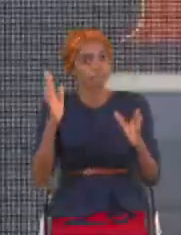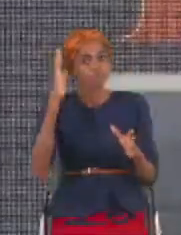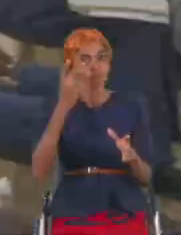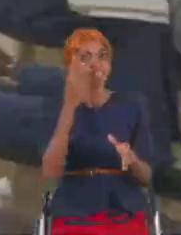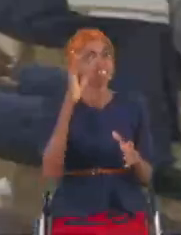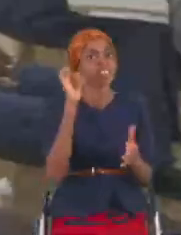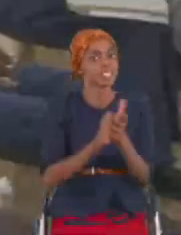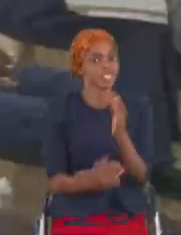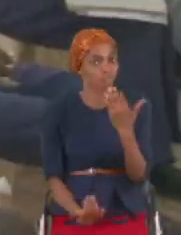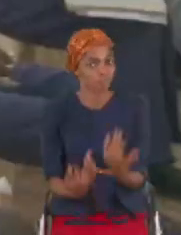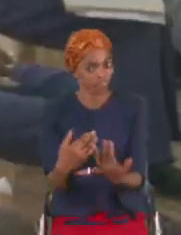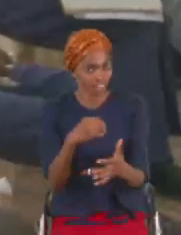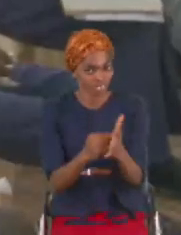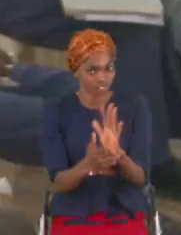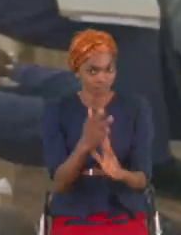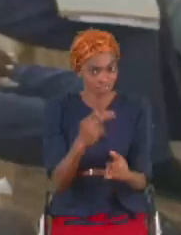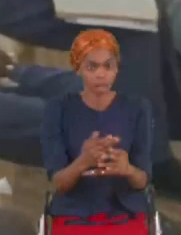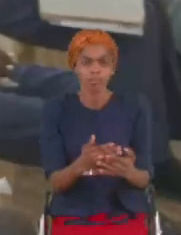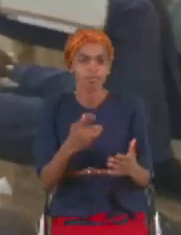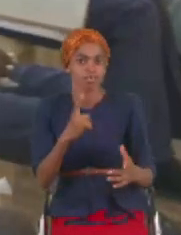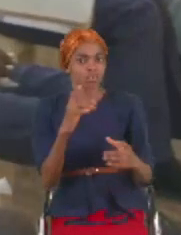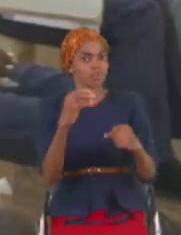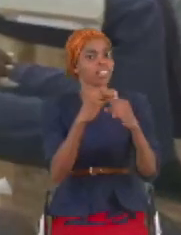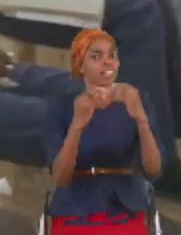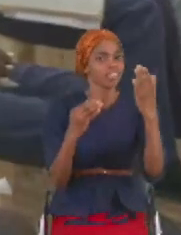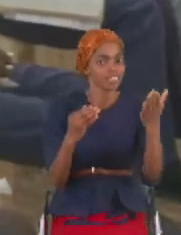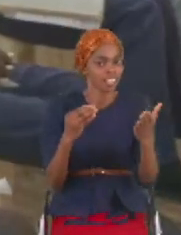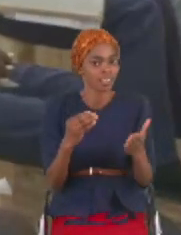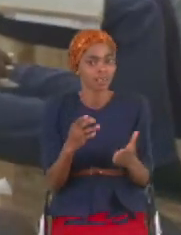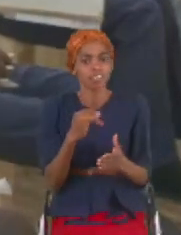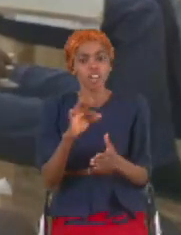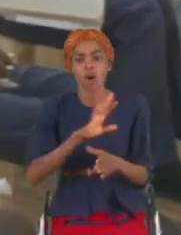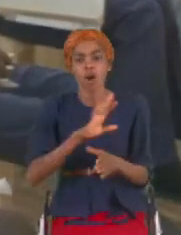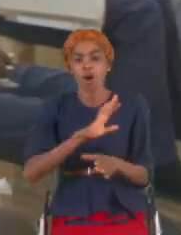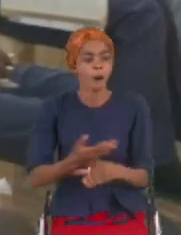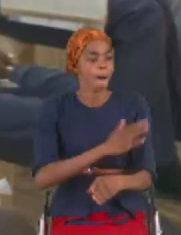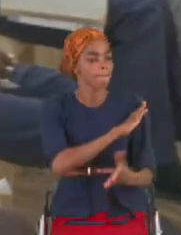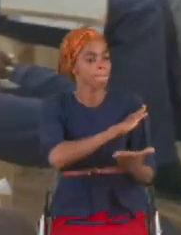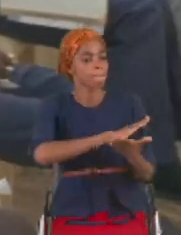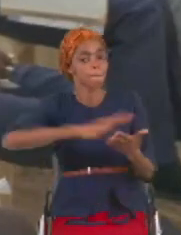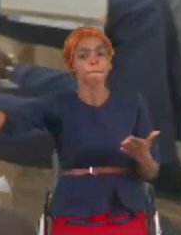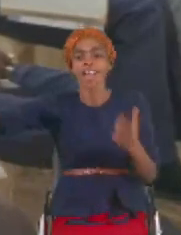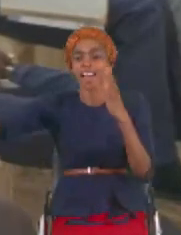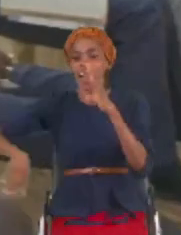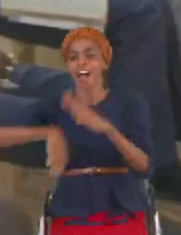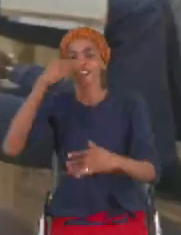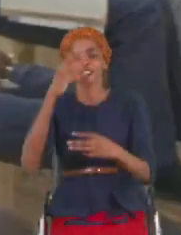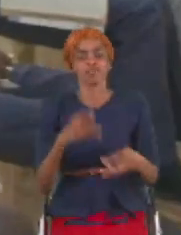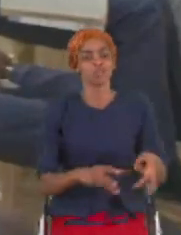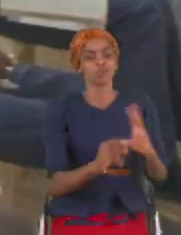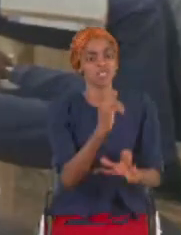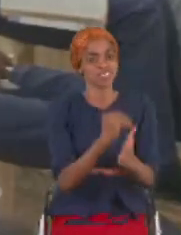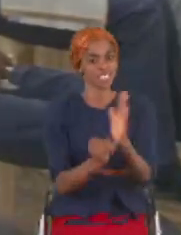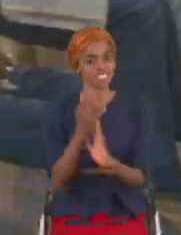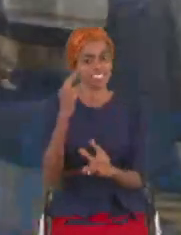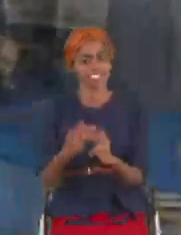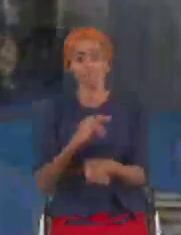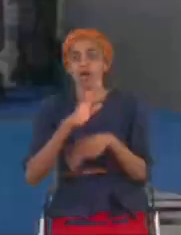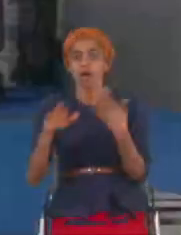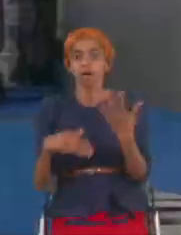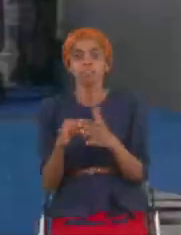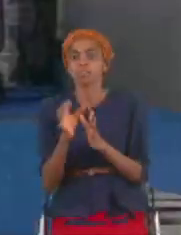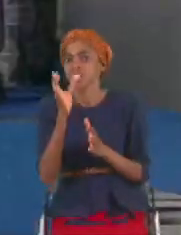les limites verra ce feu et avant que tu n'arrives là bas ils vont balayer le chemin pour toi tous